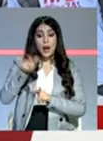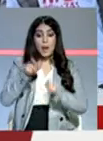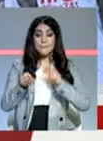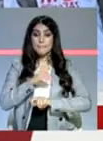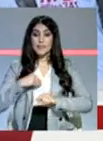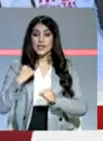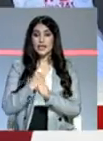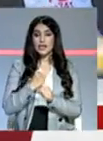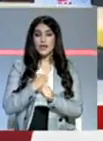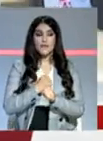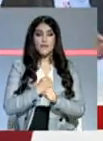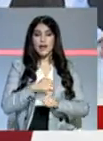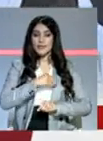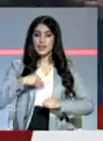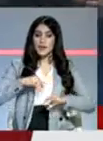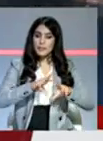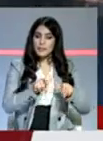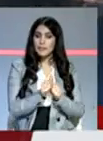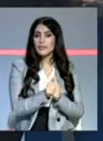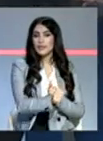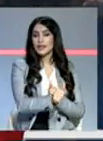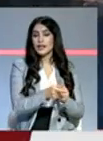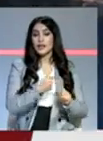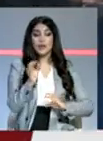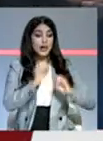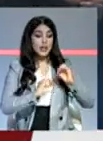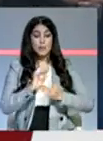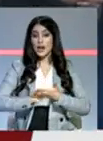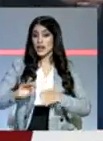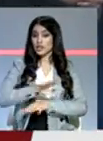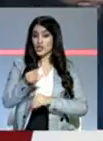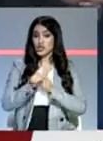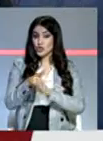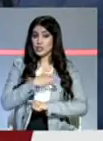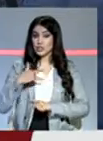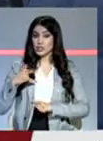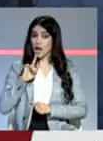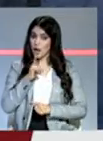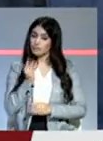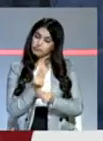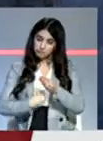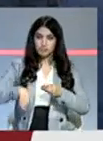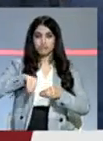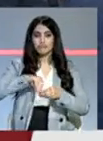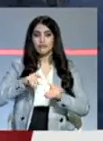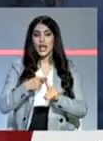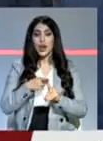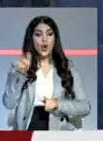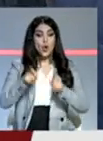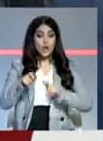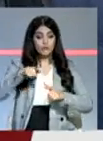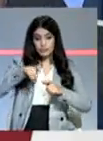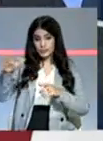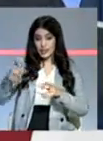في منظومة طب العائلة وإصدار الأمر المتعلق بتنظيم الإدارة الجهوية للصحة، بالإضافة إلى ترسيم كافة